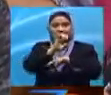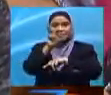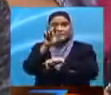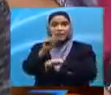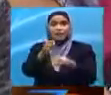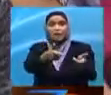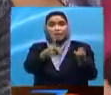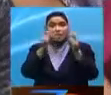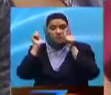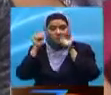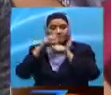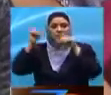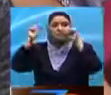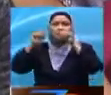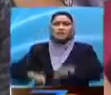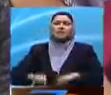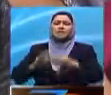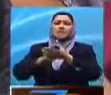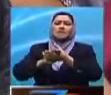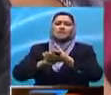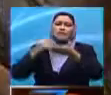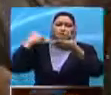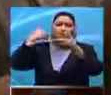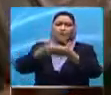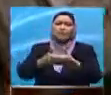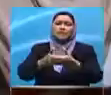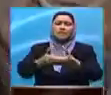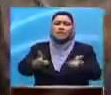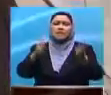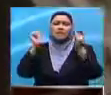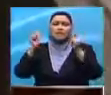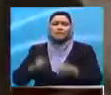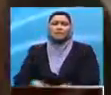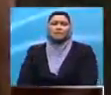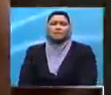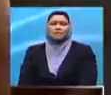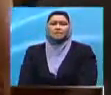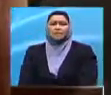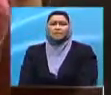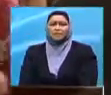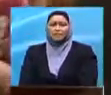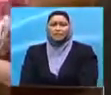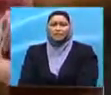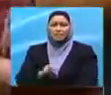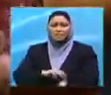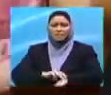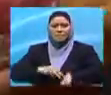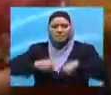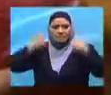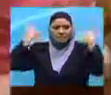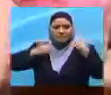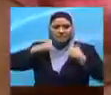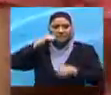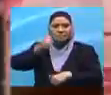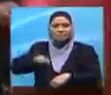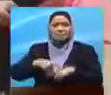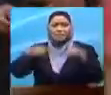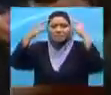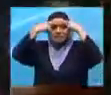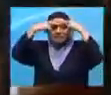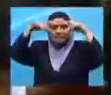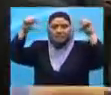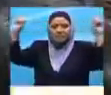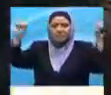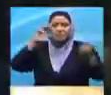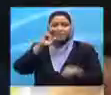berpatutanbihambephamp cepat sikitlah dekat Sempena aidilfitri esok presiden my PPP Tan Sri m